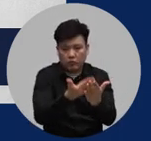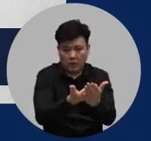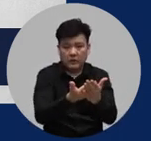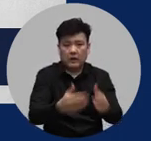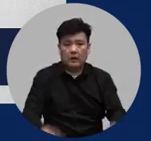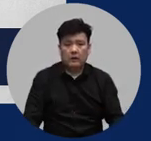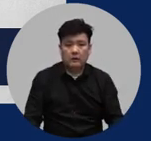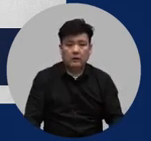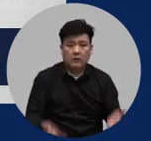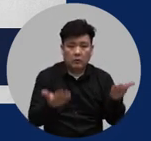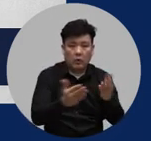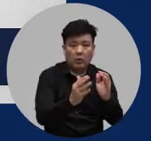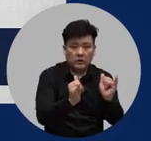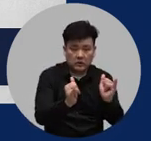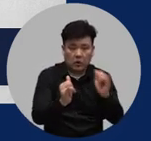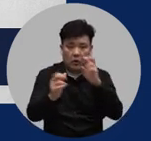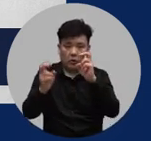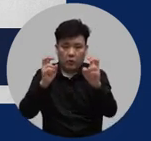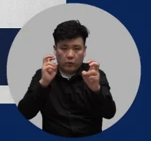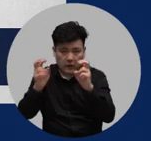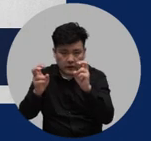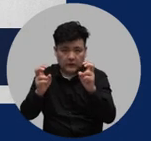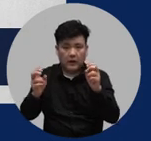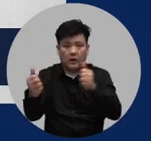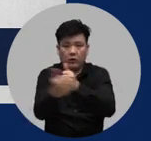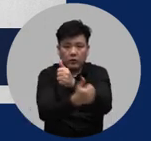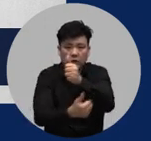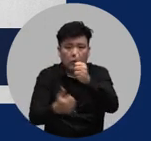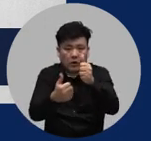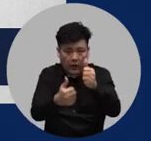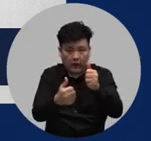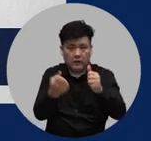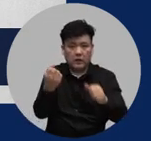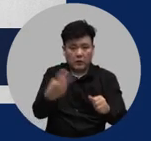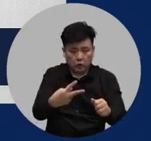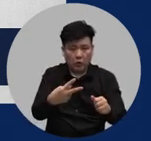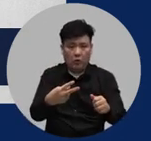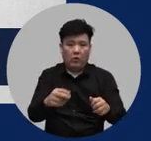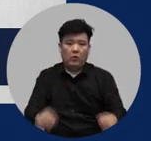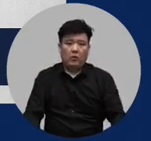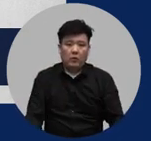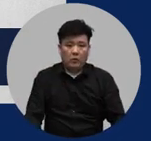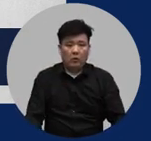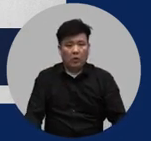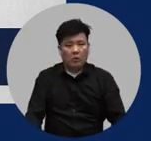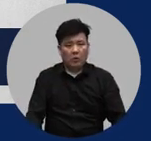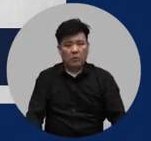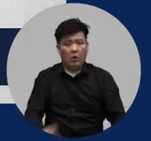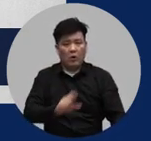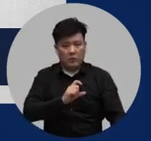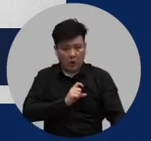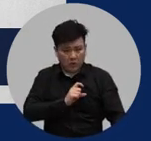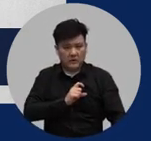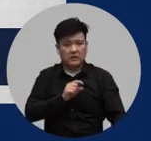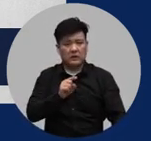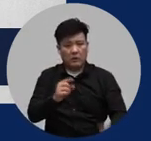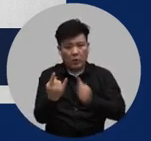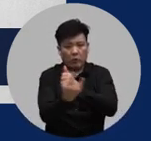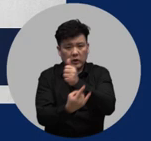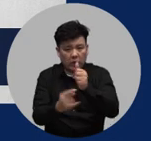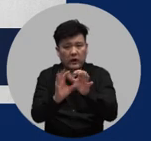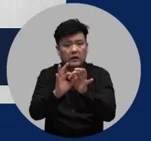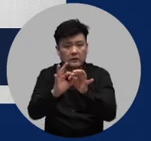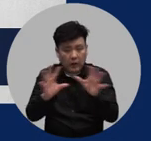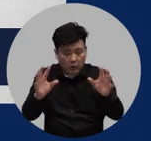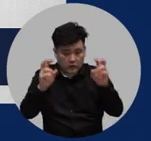예컨대 노사협의회, 고충처리위원, 명예고용평등감독관 등 명칭과 제도를 불문하고